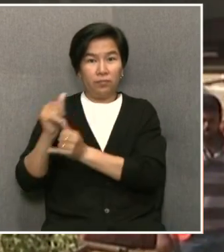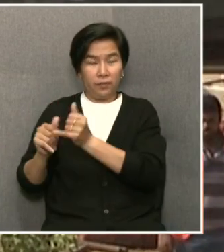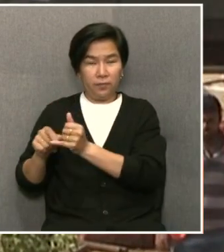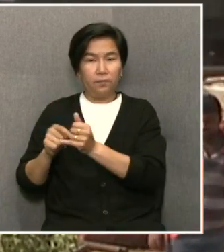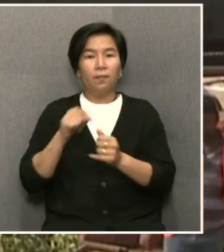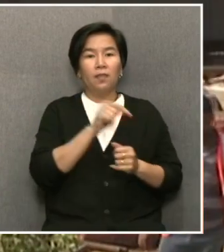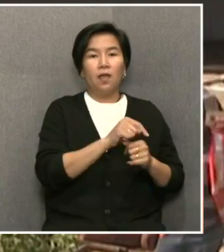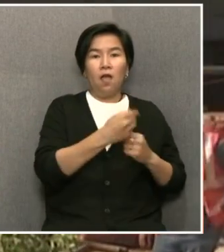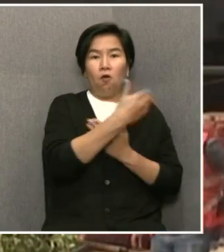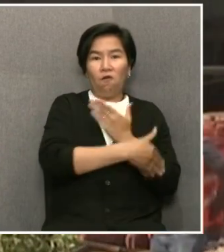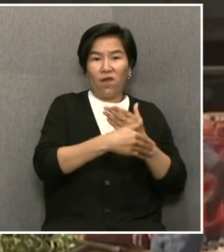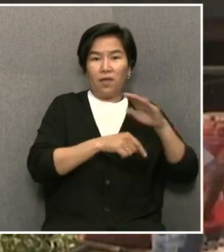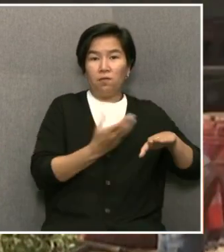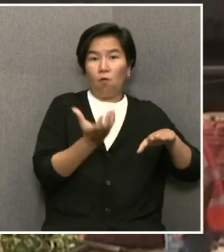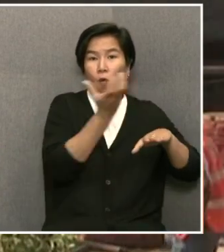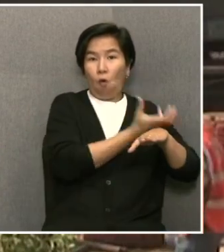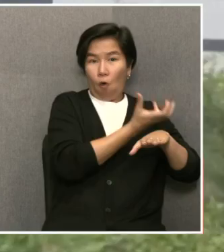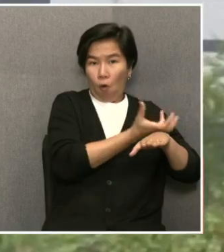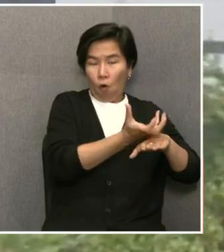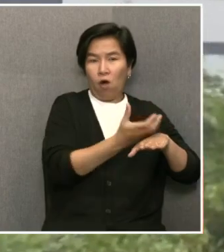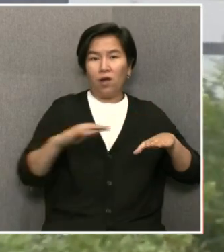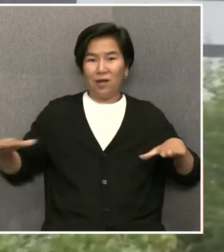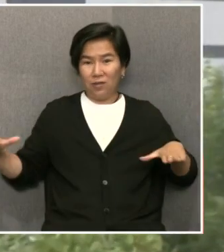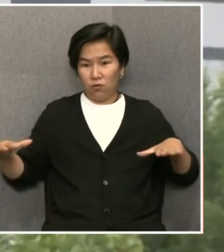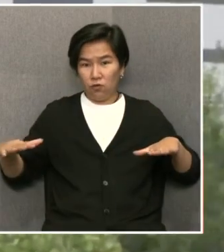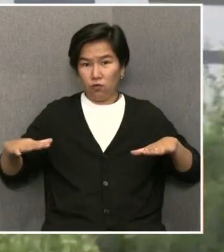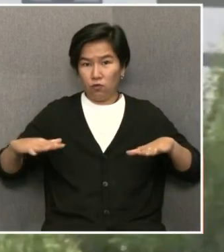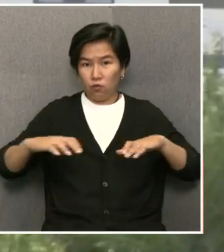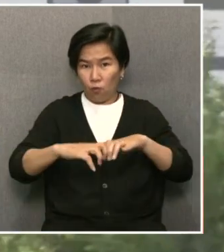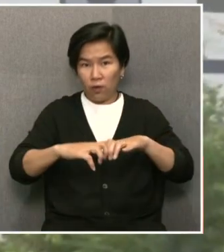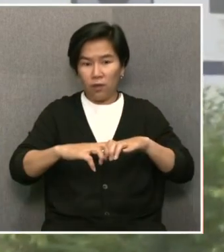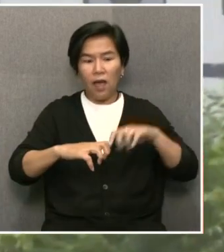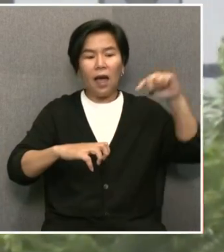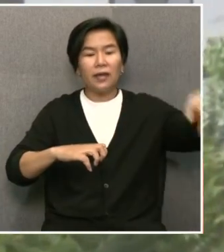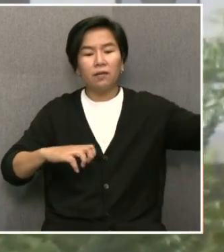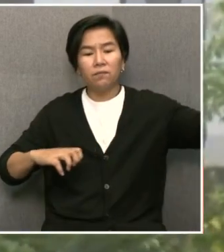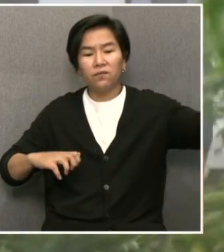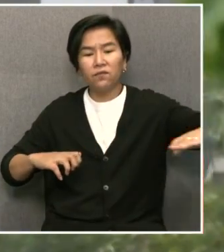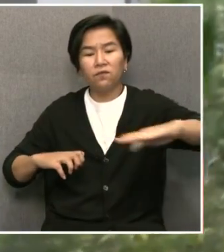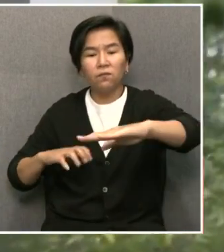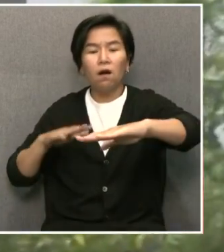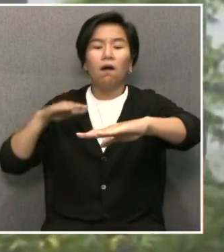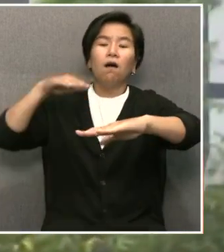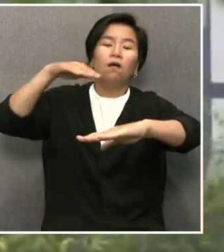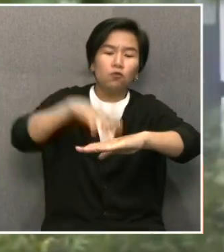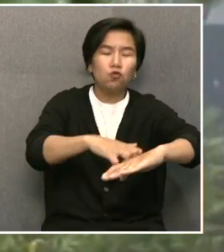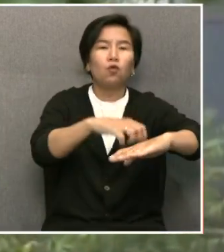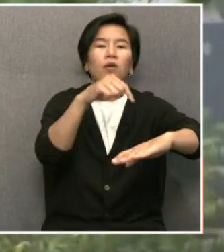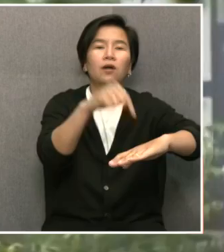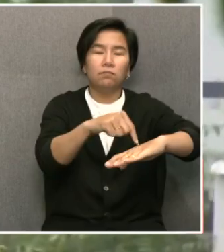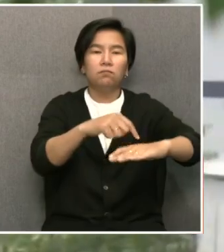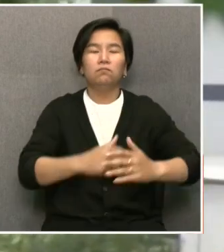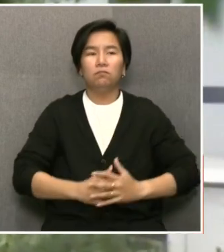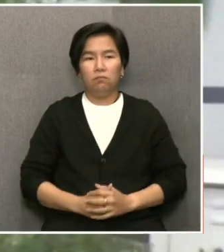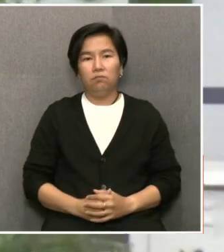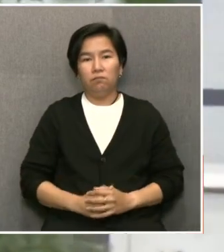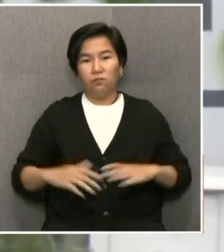รางครับคือกระโดดข้ามรางไปชนกับรถไฟขบวนที่ 3ซึ่งเป็นรถไฟโดยสารที่วิ่งอยู่บนอีกรางหนึ่งพอดีนะ